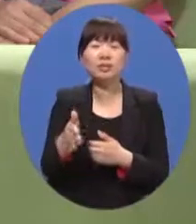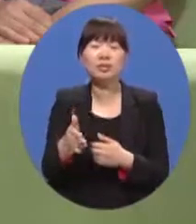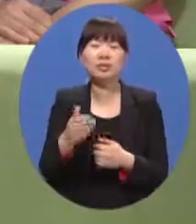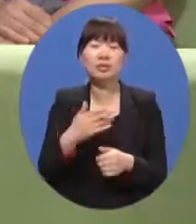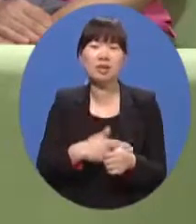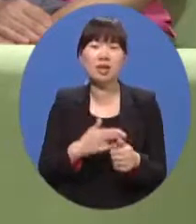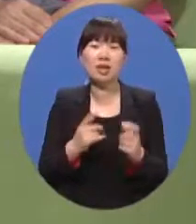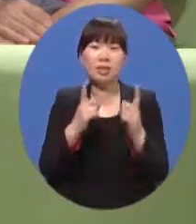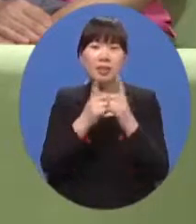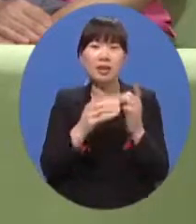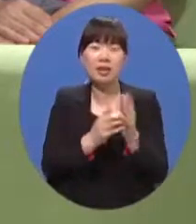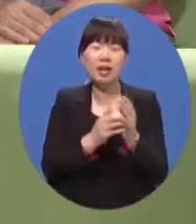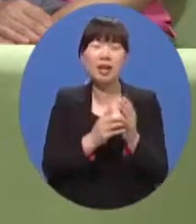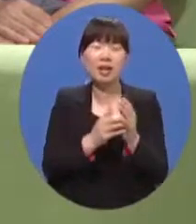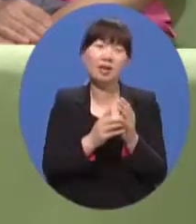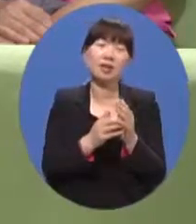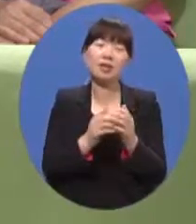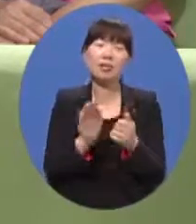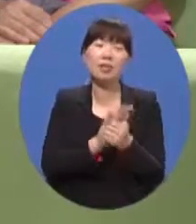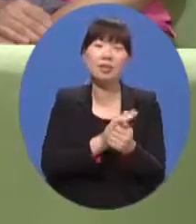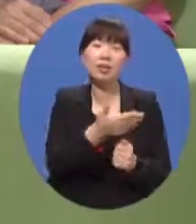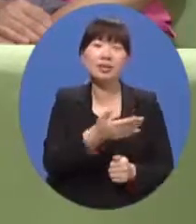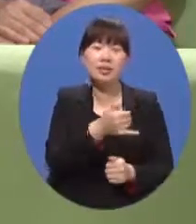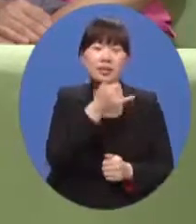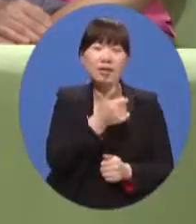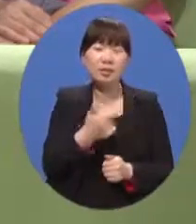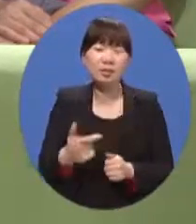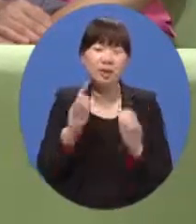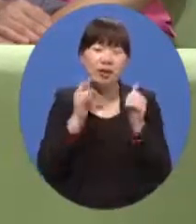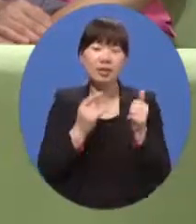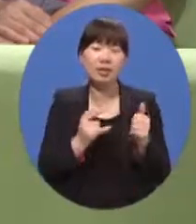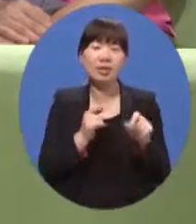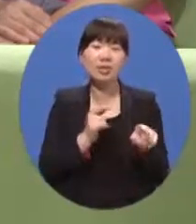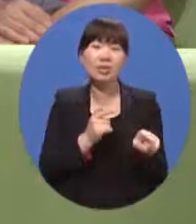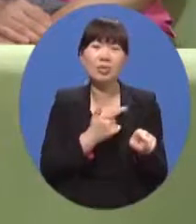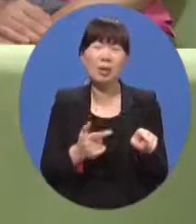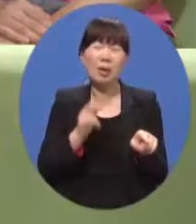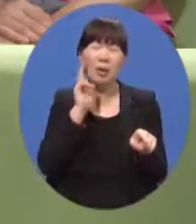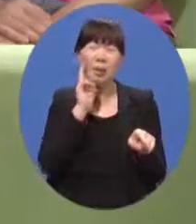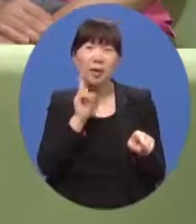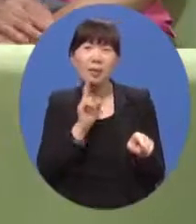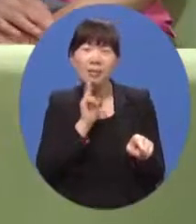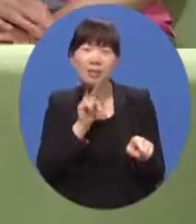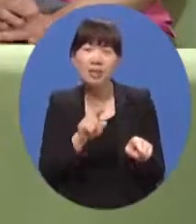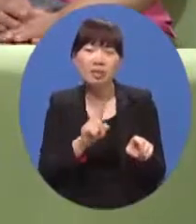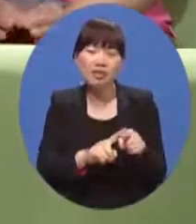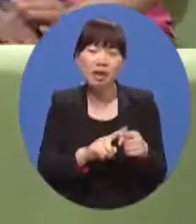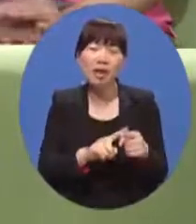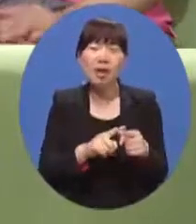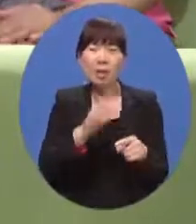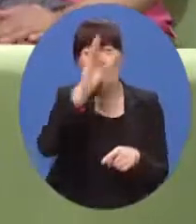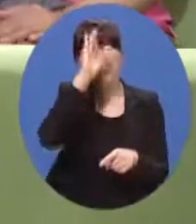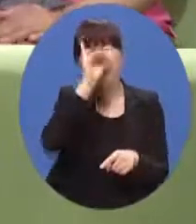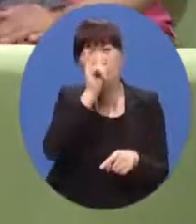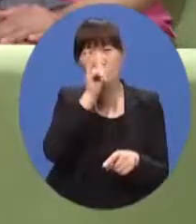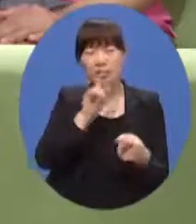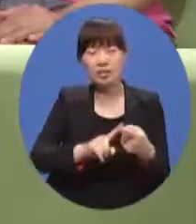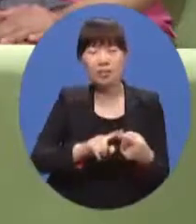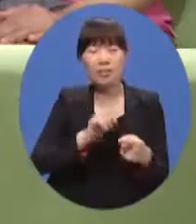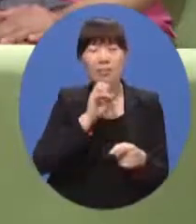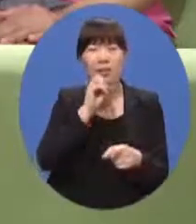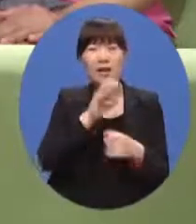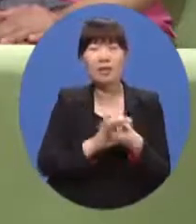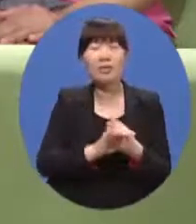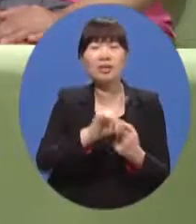가서 이걸 받도록 하시는데 너무 아이한테 또 너는 너무 산만해. 너 이러다가 병이야. 이런 식의 얘기를 해주면